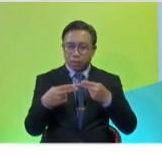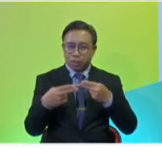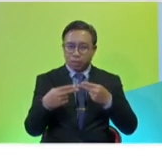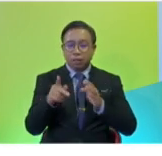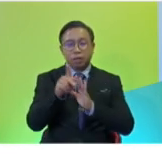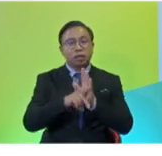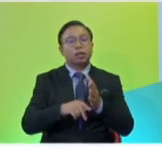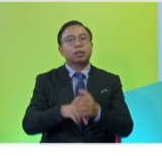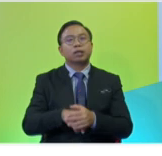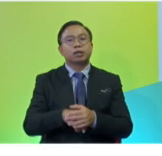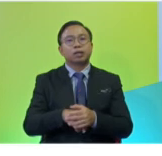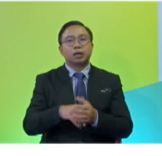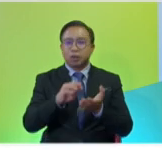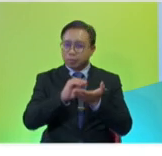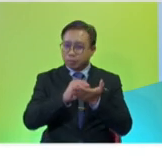kemesraan